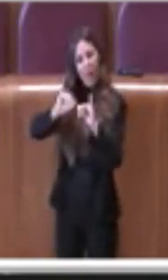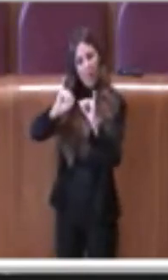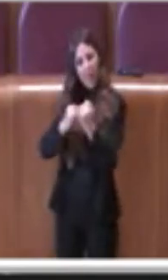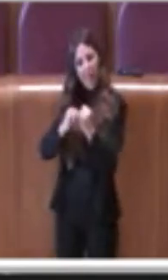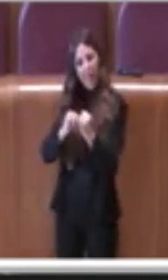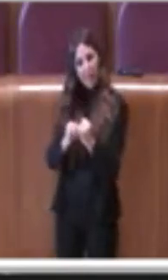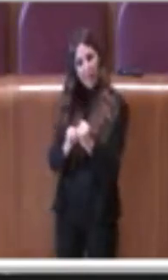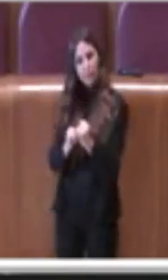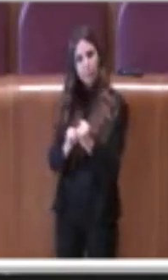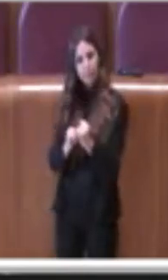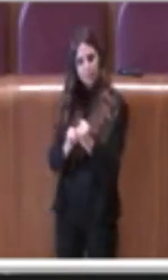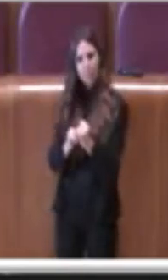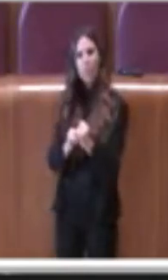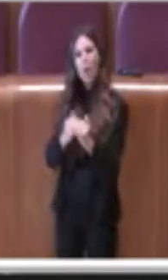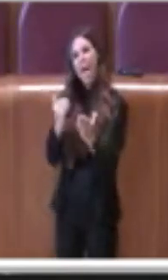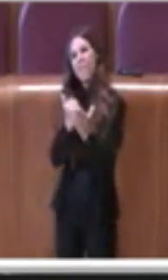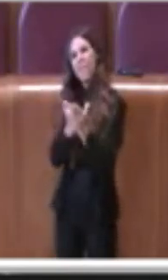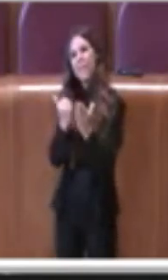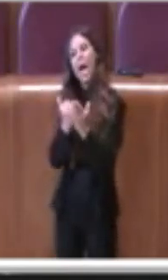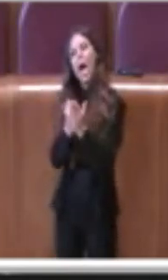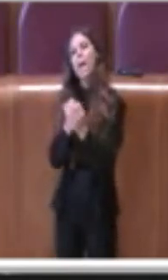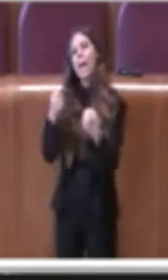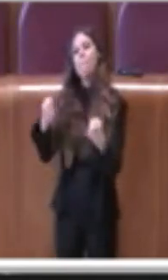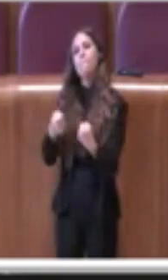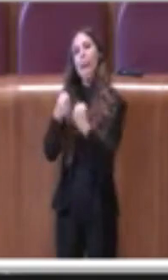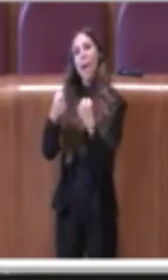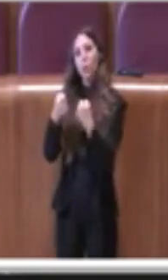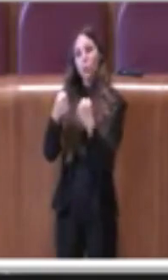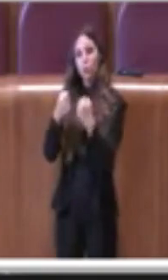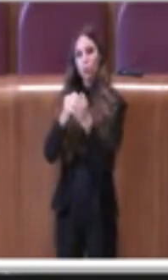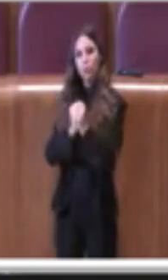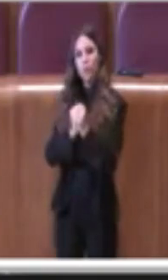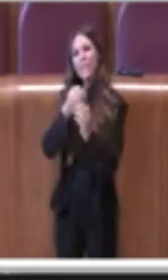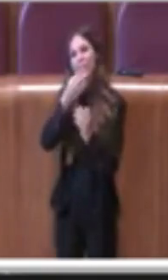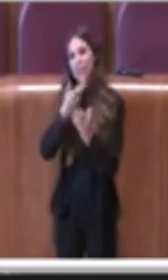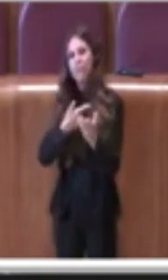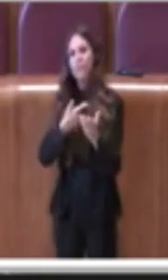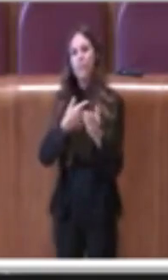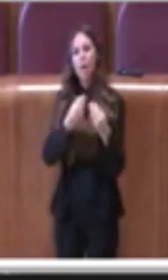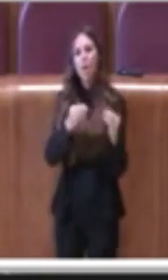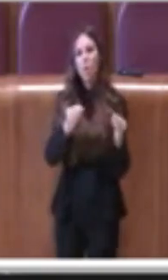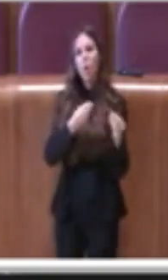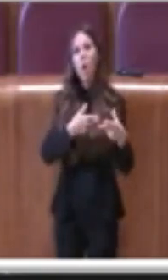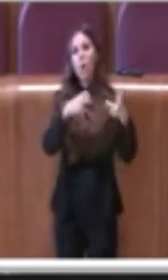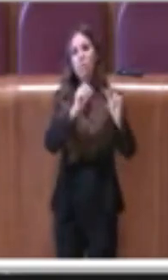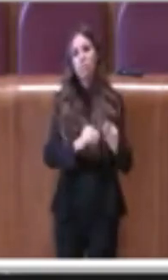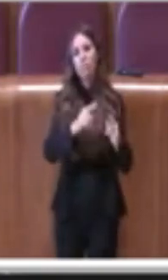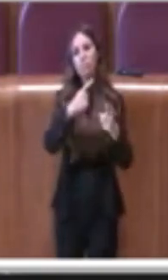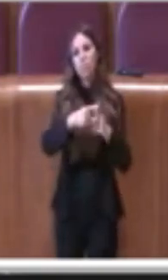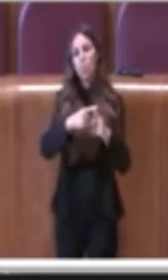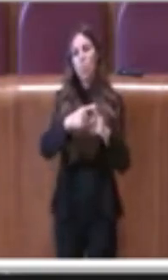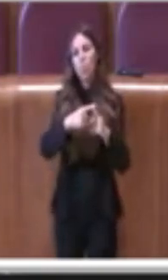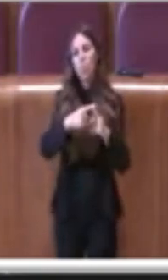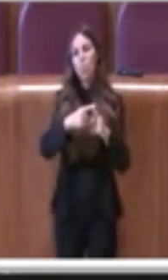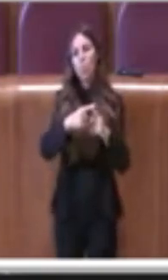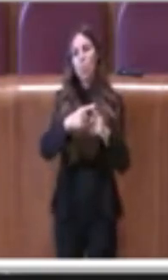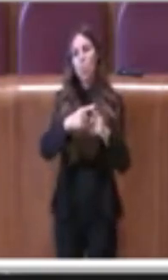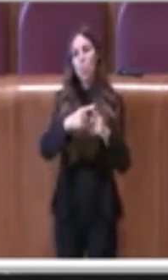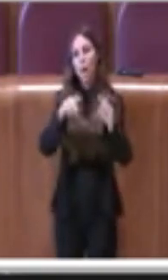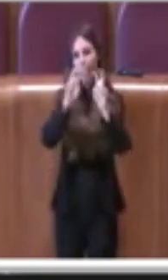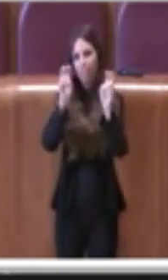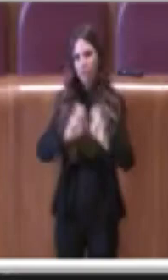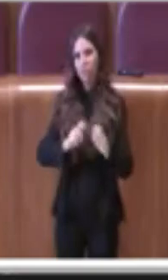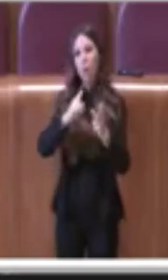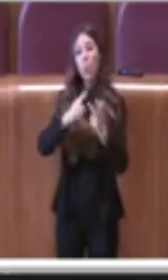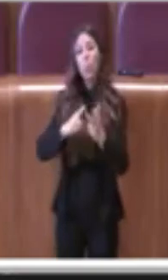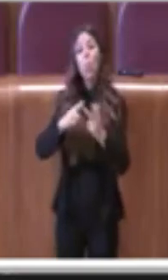mitigazione dell'impatto ambientale, perciò ricollegandosi poi alle fonti rinnovabili, all'efficientamento energetico, al